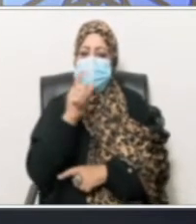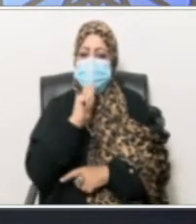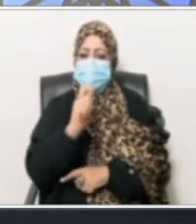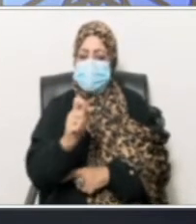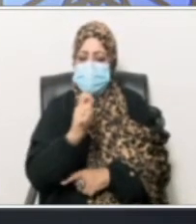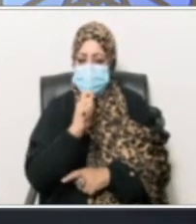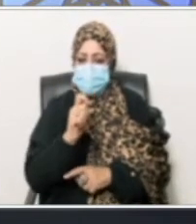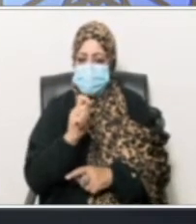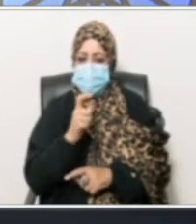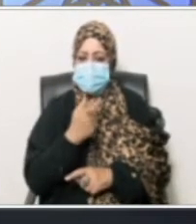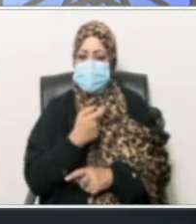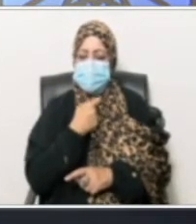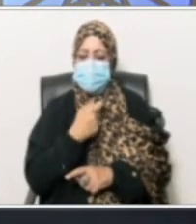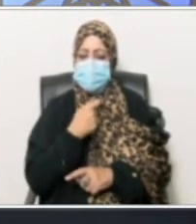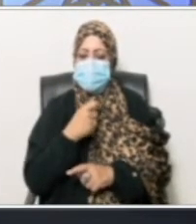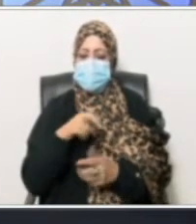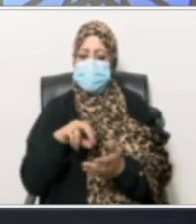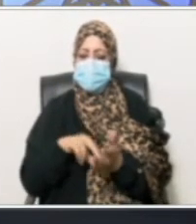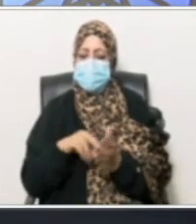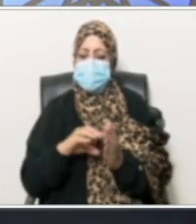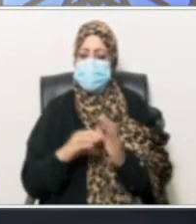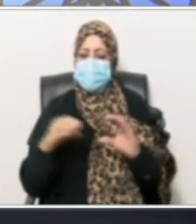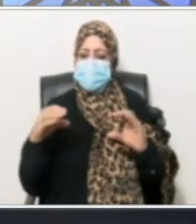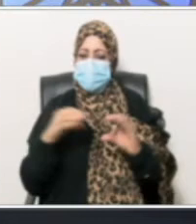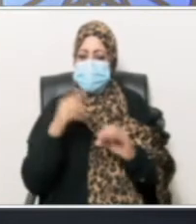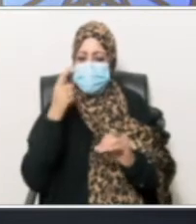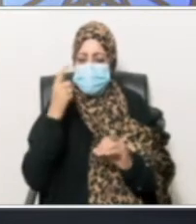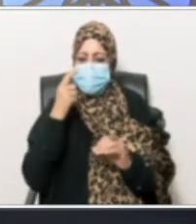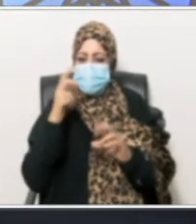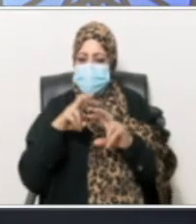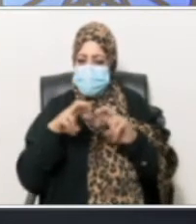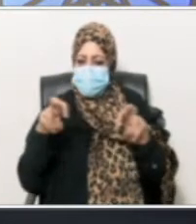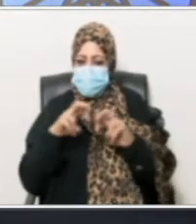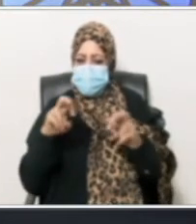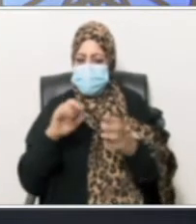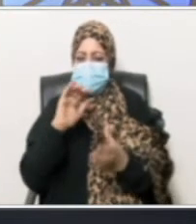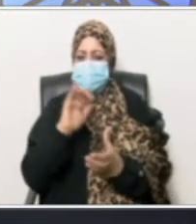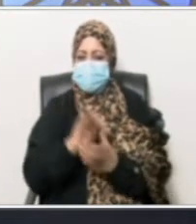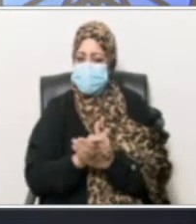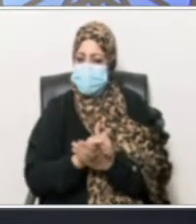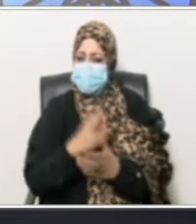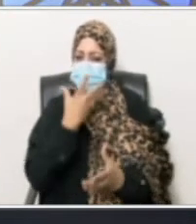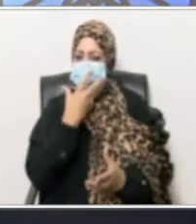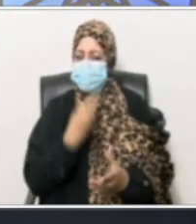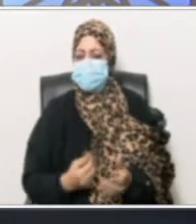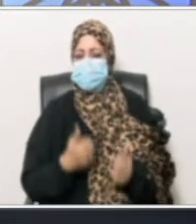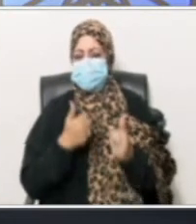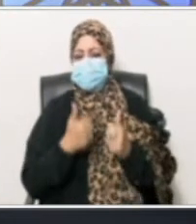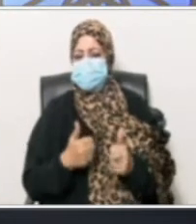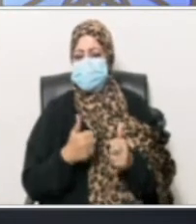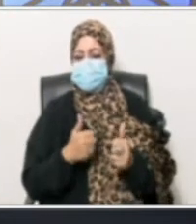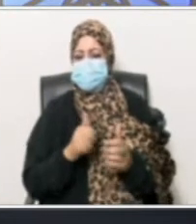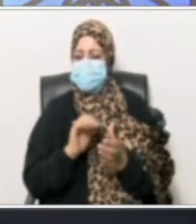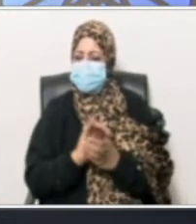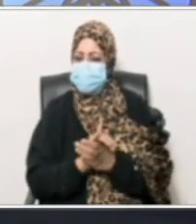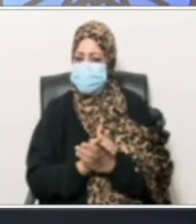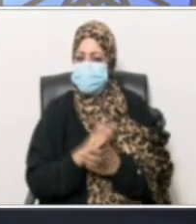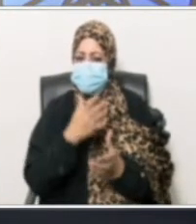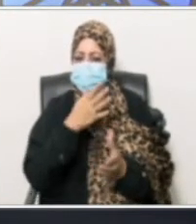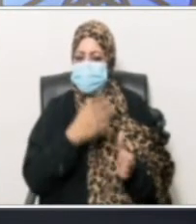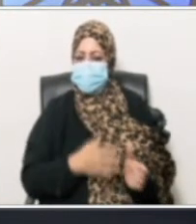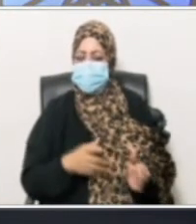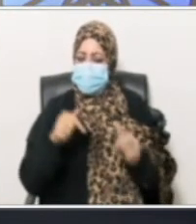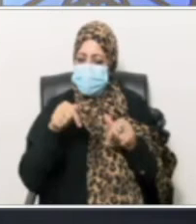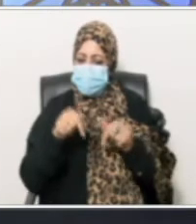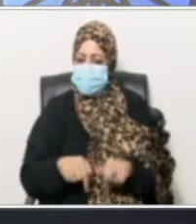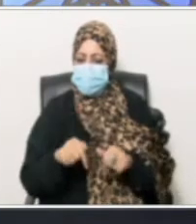اللي كانوا عليه الصحابه والسلف شيء طيب والله الصدور، ولكن الواقع اليوم فيه يا شيخ عبد الفتاح، وكان الامر معروف والنهي